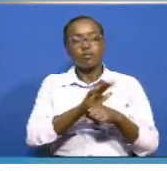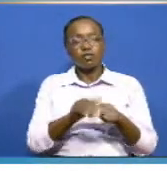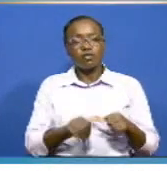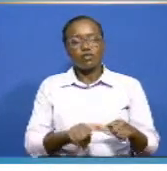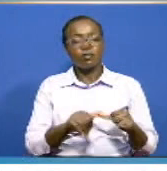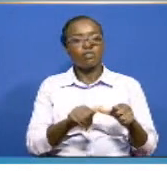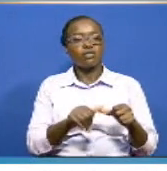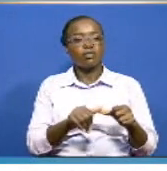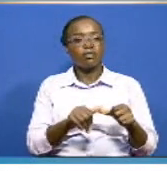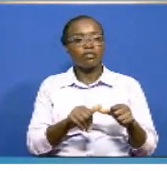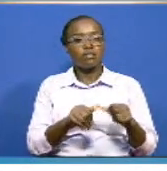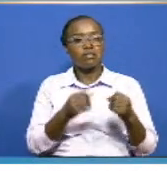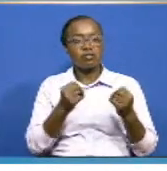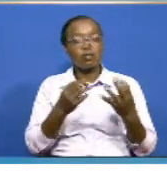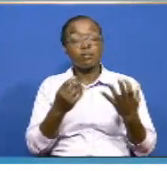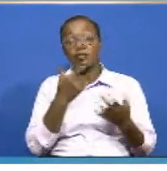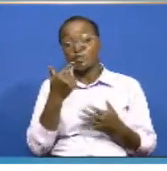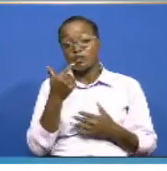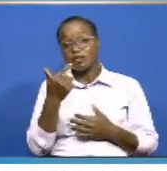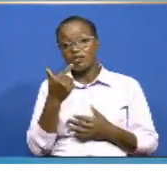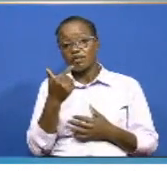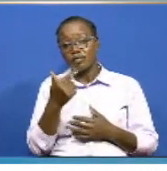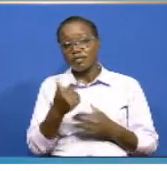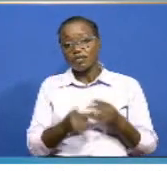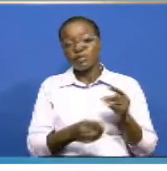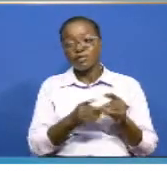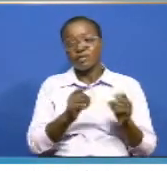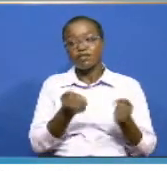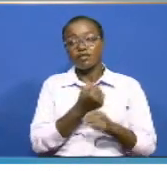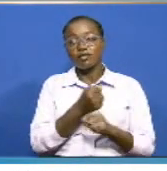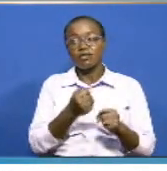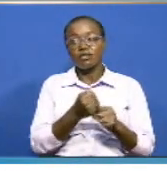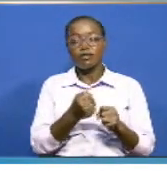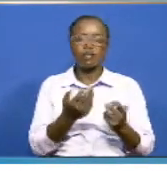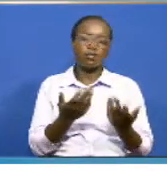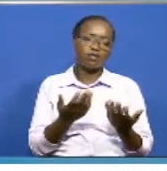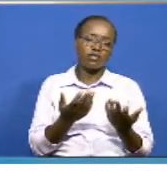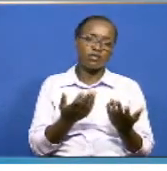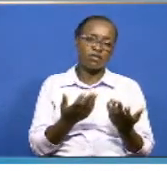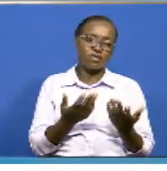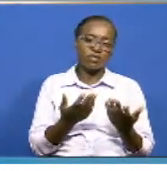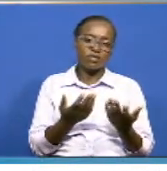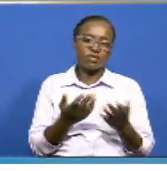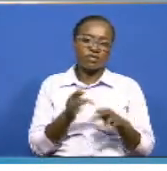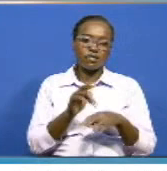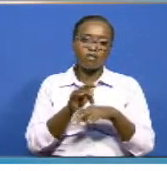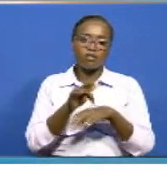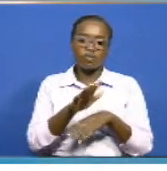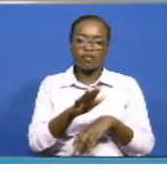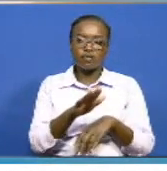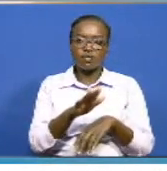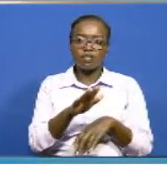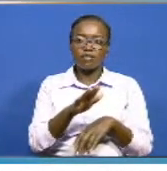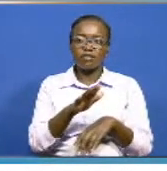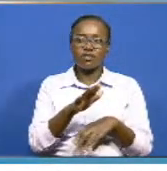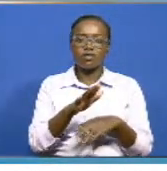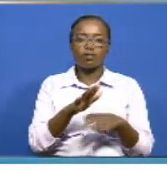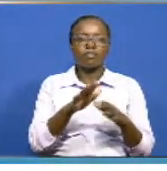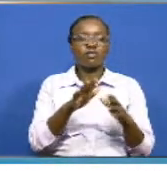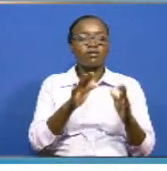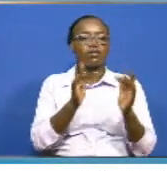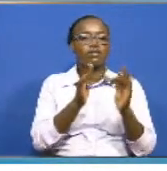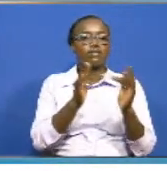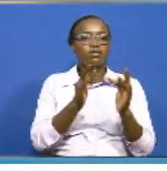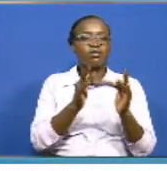lilifika, wengi walikuwa wanasema ya kwamba huu mkutano ungestahili kufanyika, ingestahili pengine utume ile barua pepe, haina haja